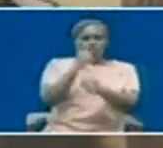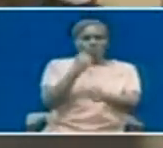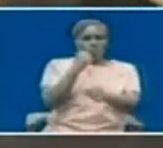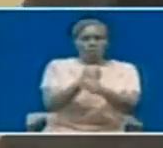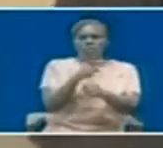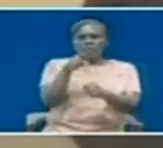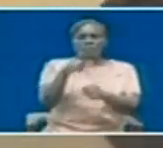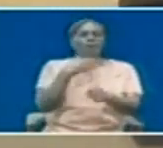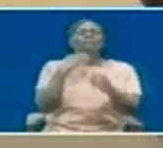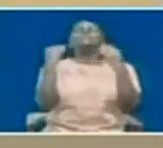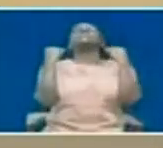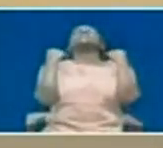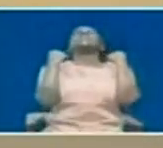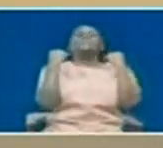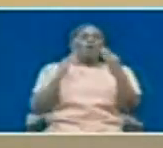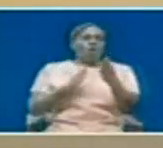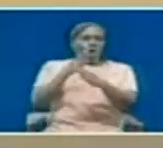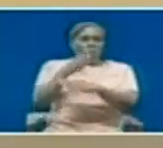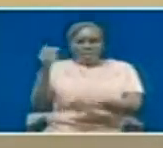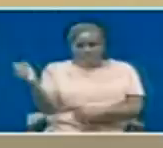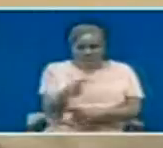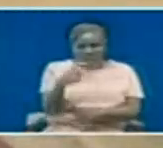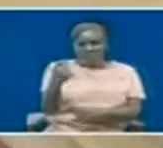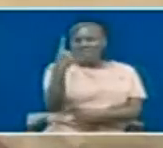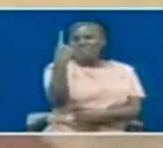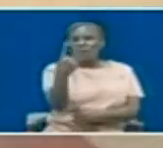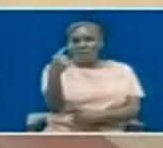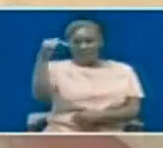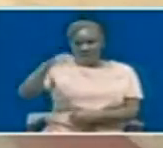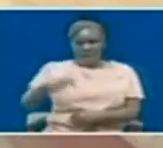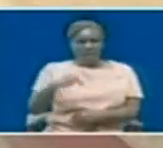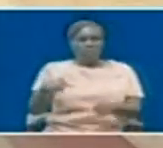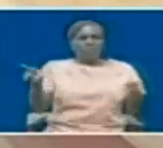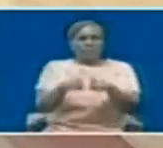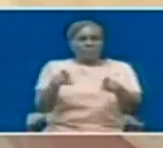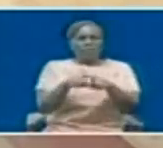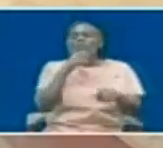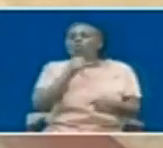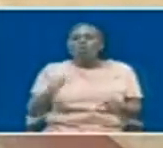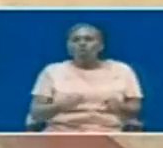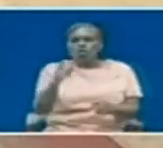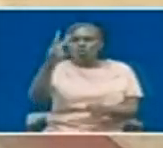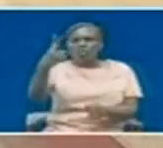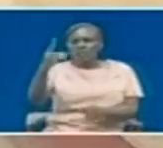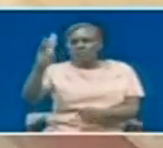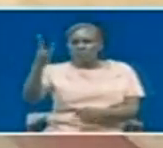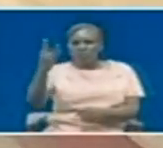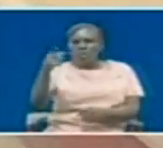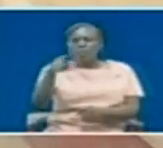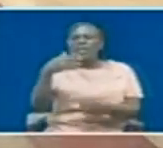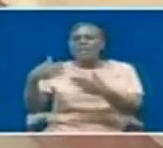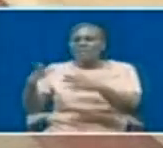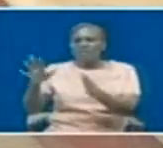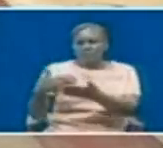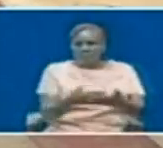chini kwenye magodoro haya kwa zaidi ya mwezi mmoja. Mwari Said aliye na umri wa miaka 24 alimwacha